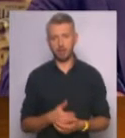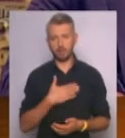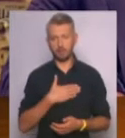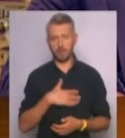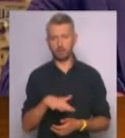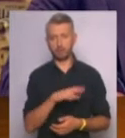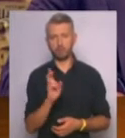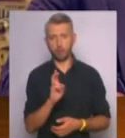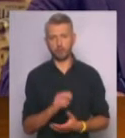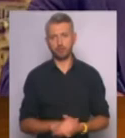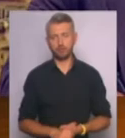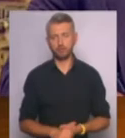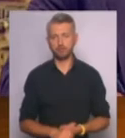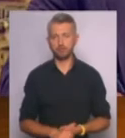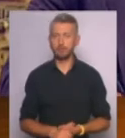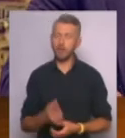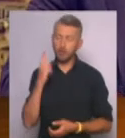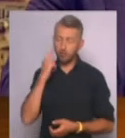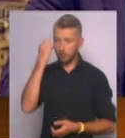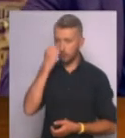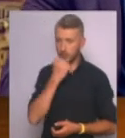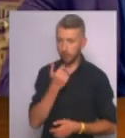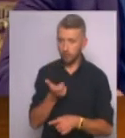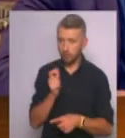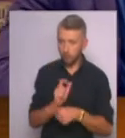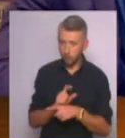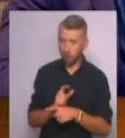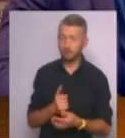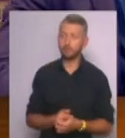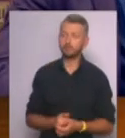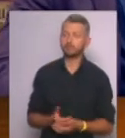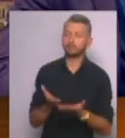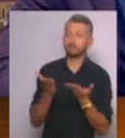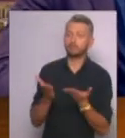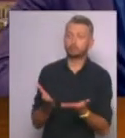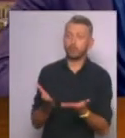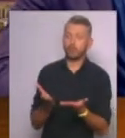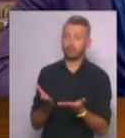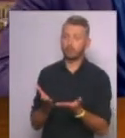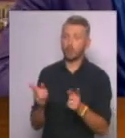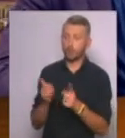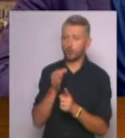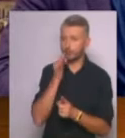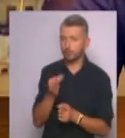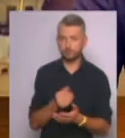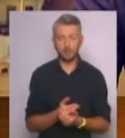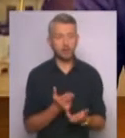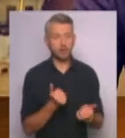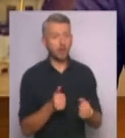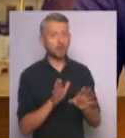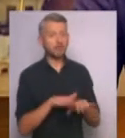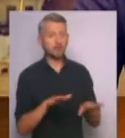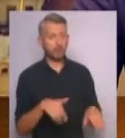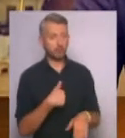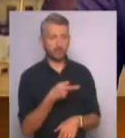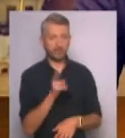Бортничах? Почули, дякуємо дуже за дзвінок. Прошу, пане Андрію, дуже коротенько. Так, дитячі садки у нас їх